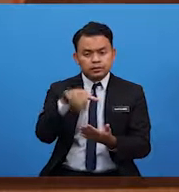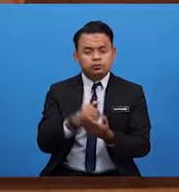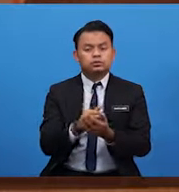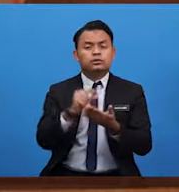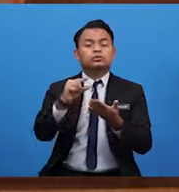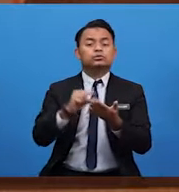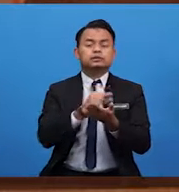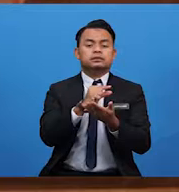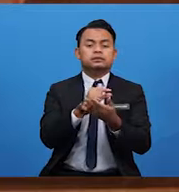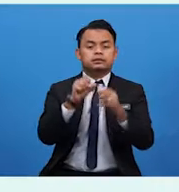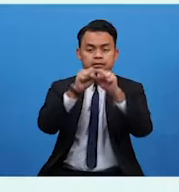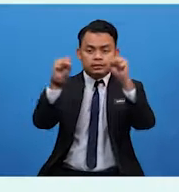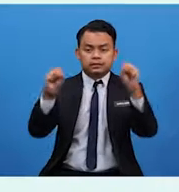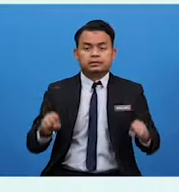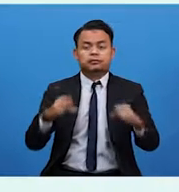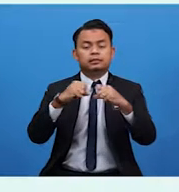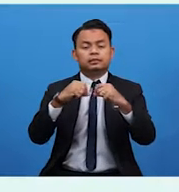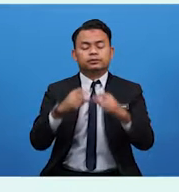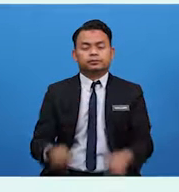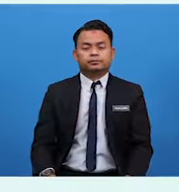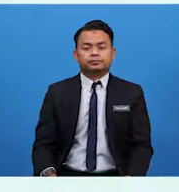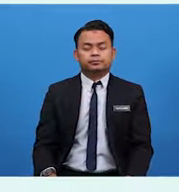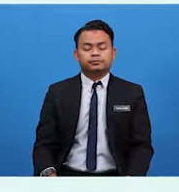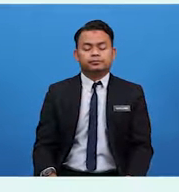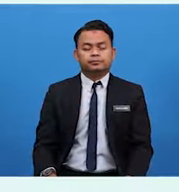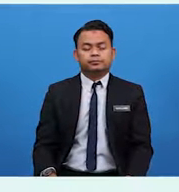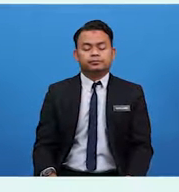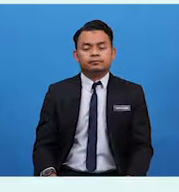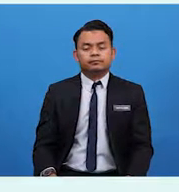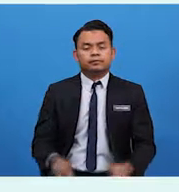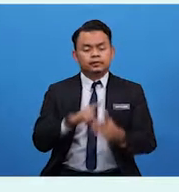Baiklah murid-murid, apakah elemen utama yang ada